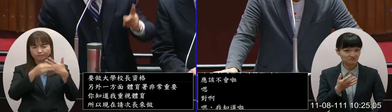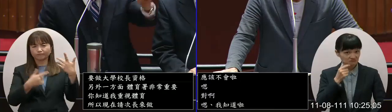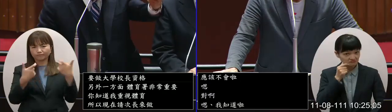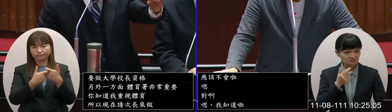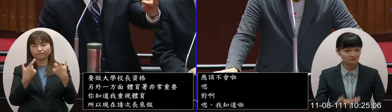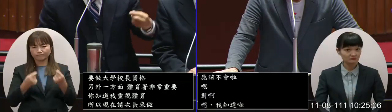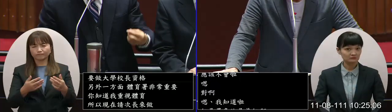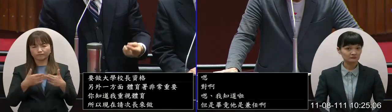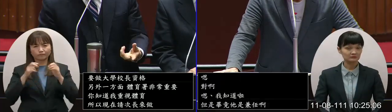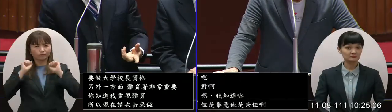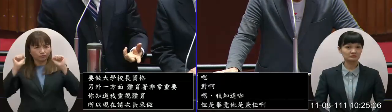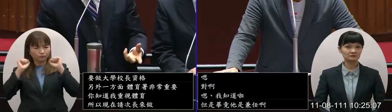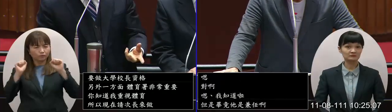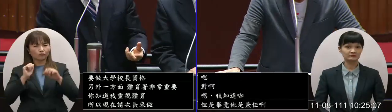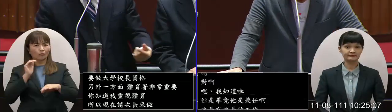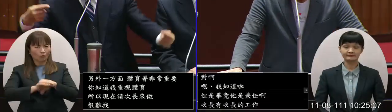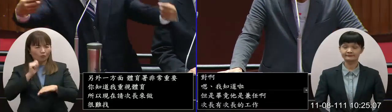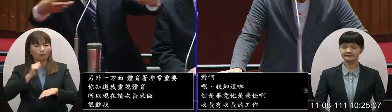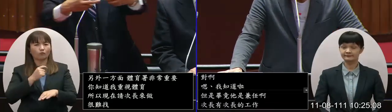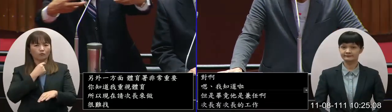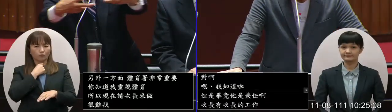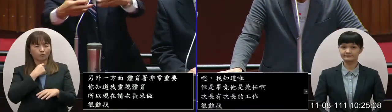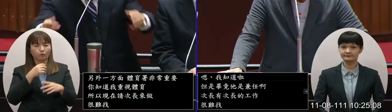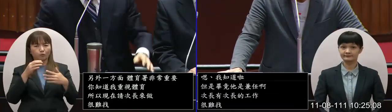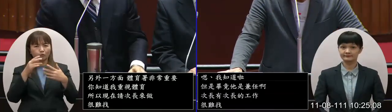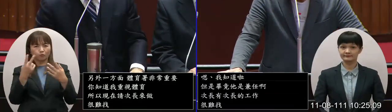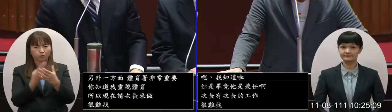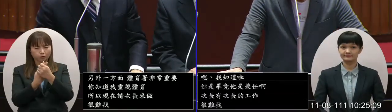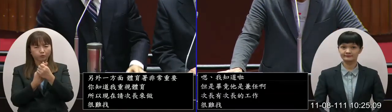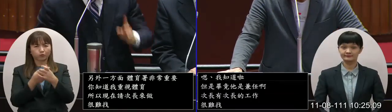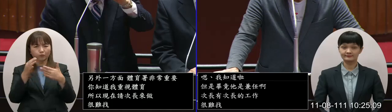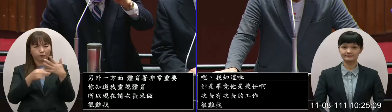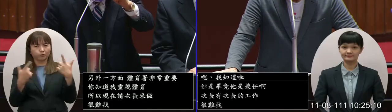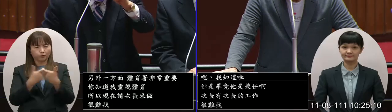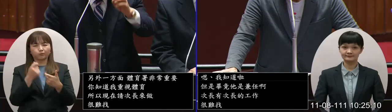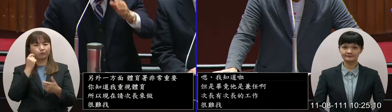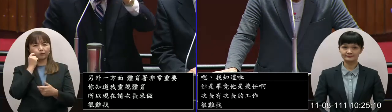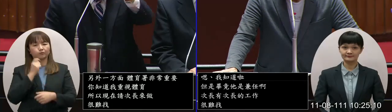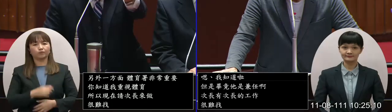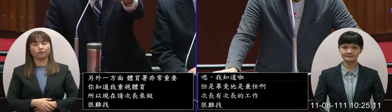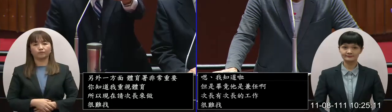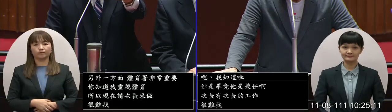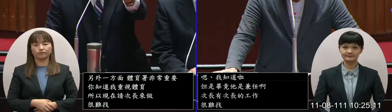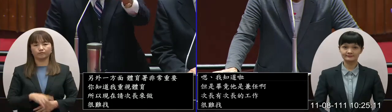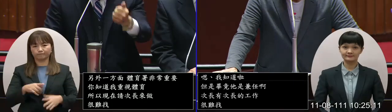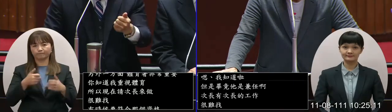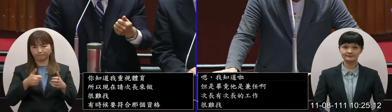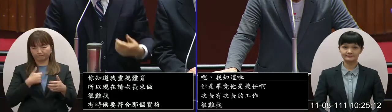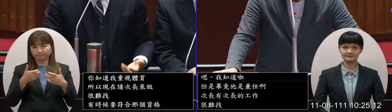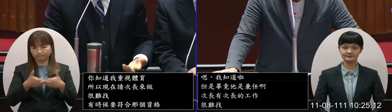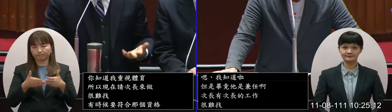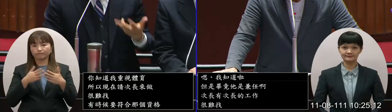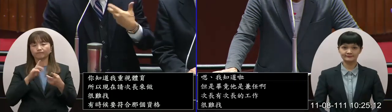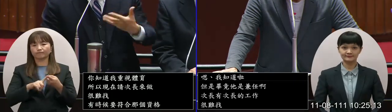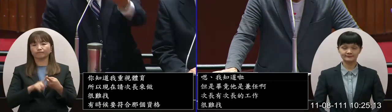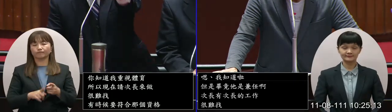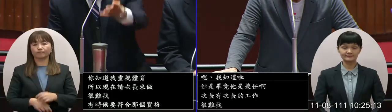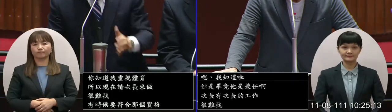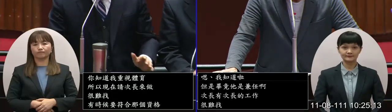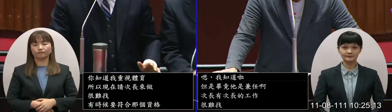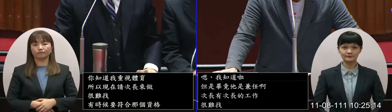格哦，啊，佮体育佮内行哦，有当时两个斗袂啥好势啦。啊，有影，这介重要，不过。我